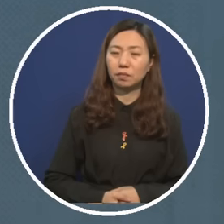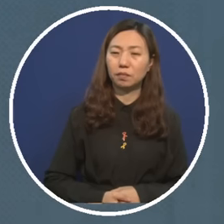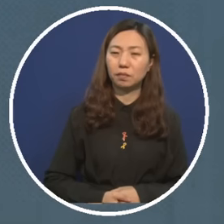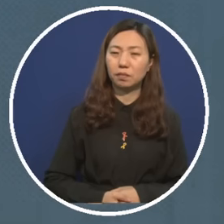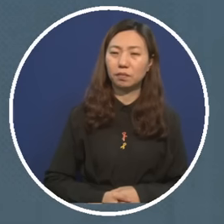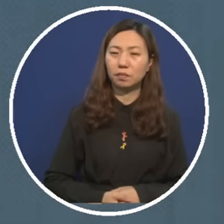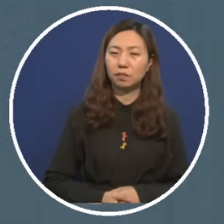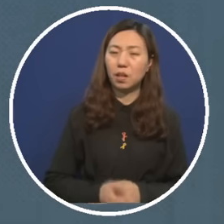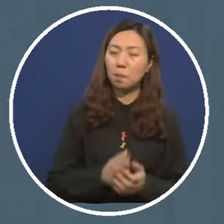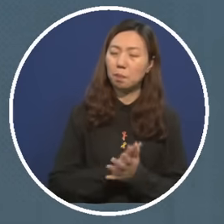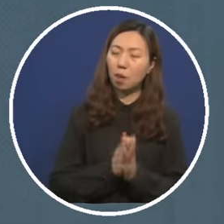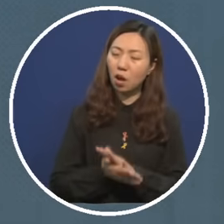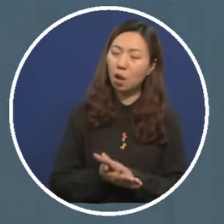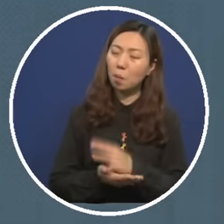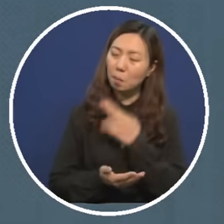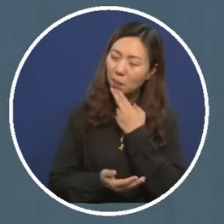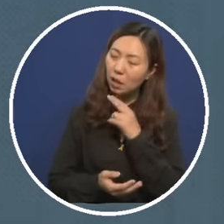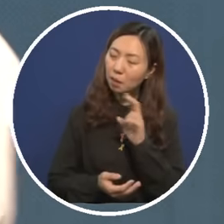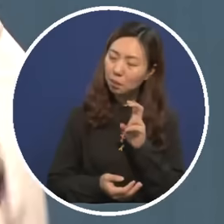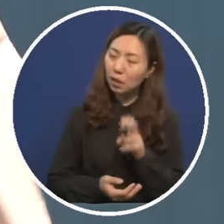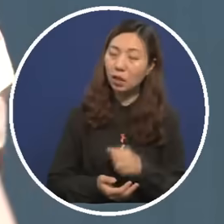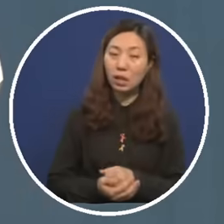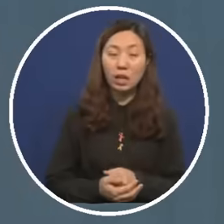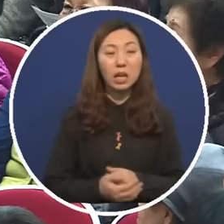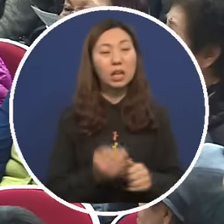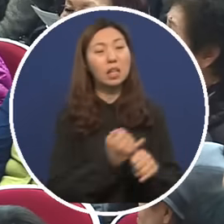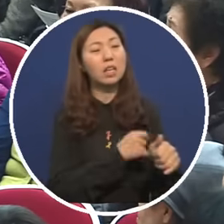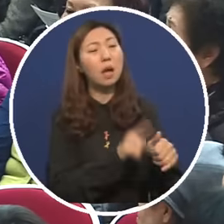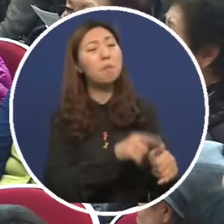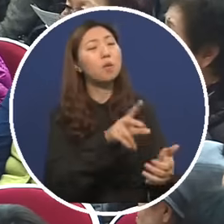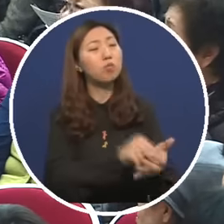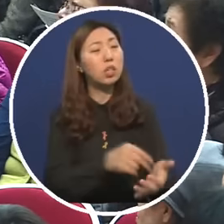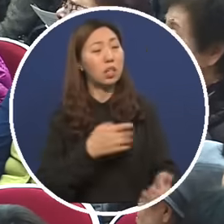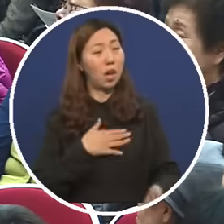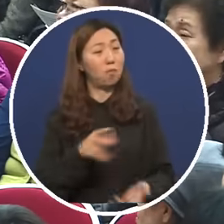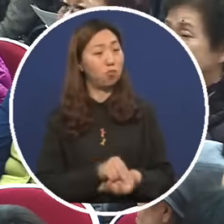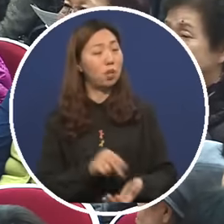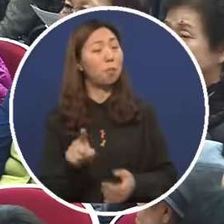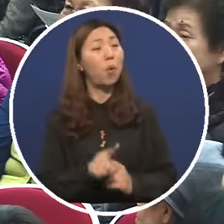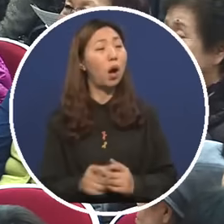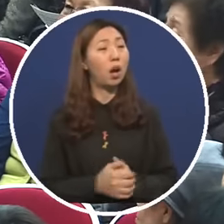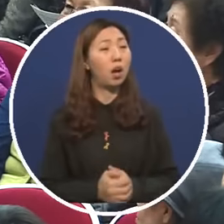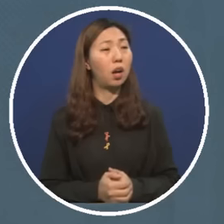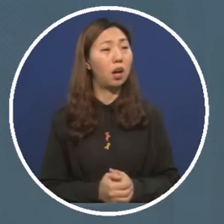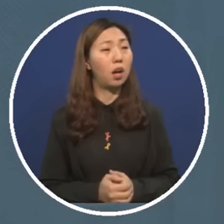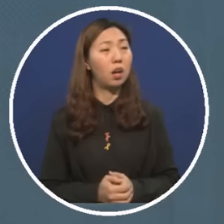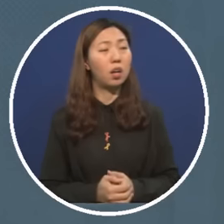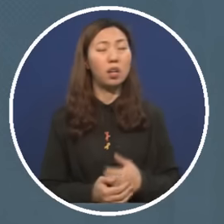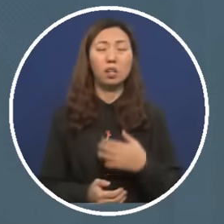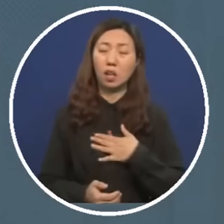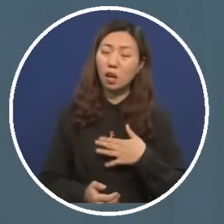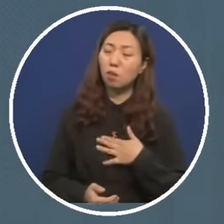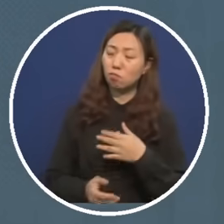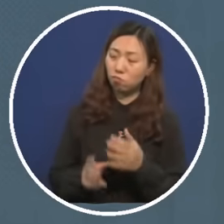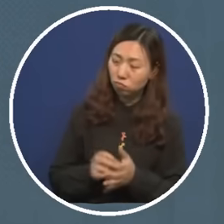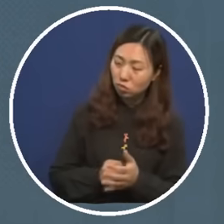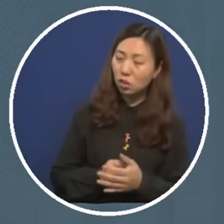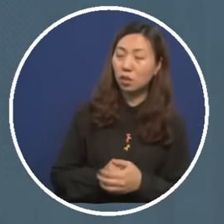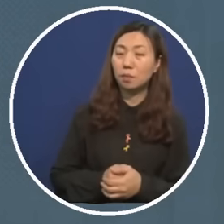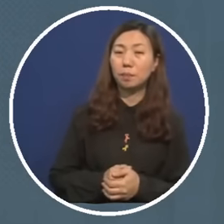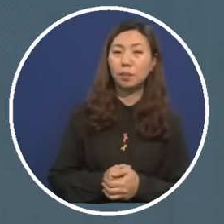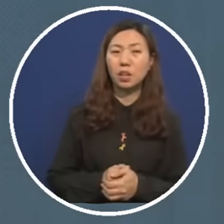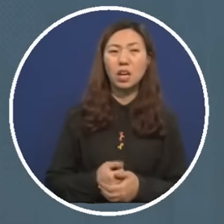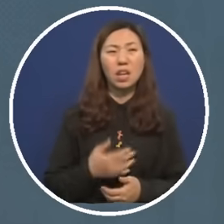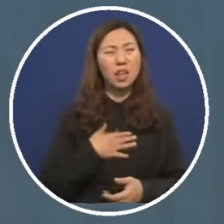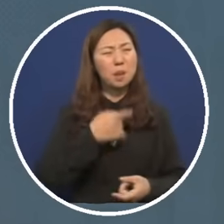뭐 변하지 남편이, 않을 거라고 생각. 남편이 문제예요, 내가 문제. 제가 문제인 것 같아요. 그래. 네. 그러니까 내